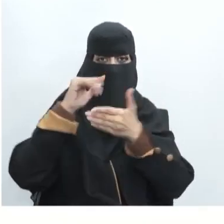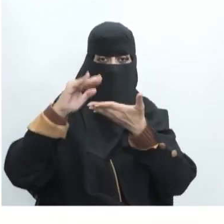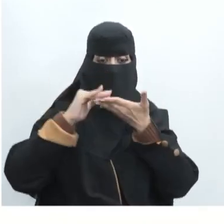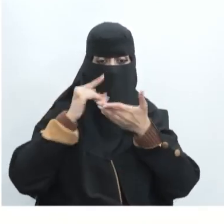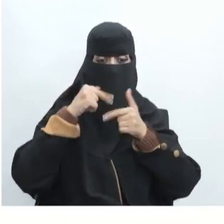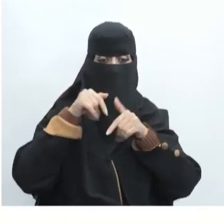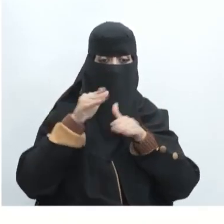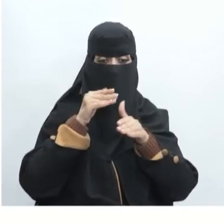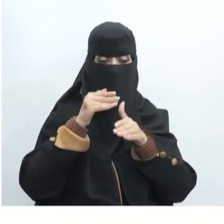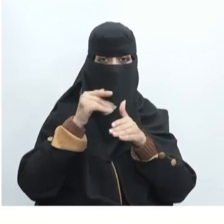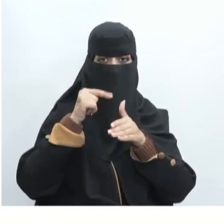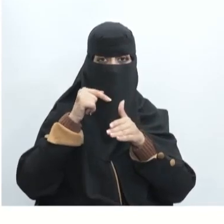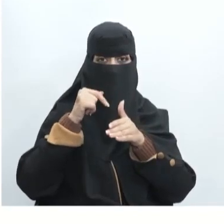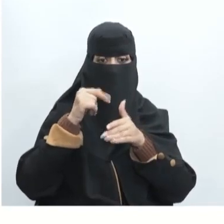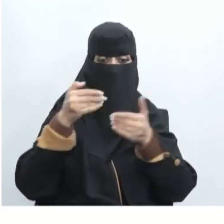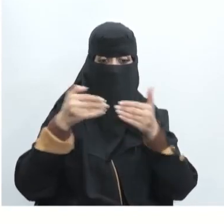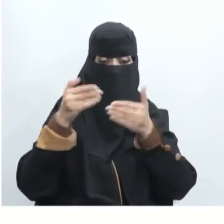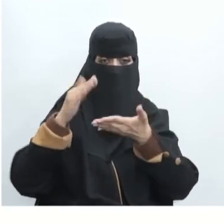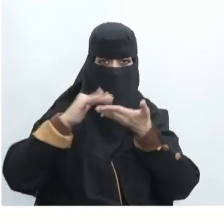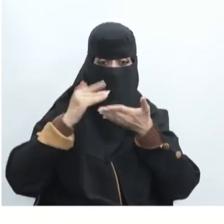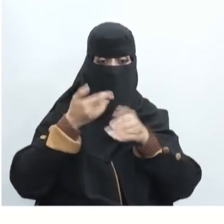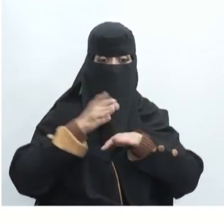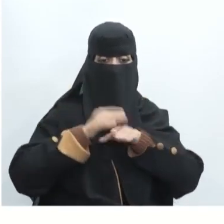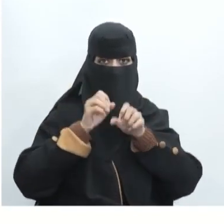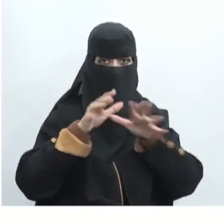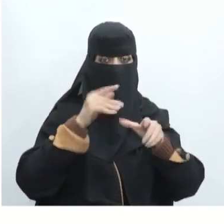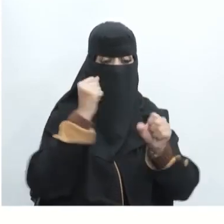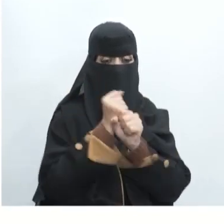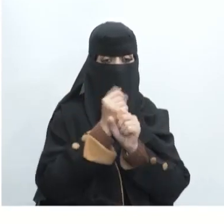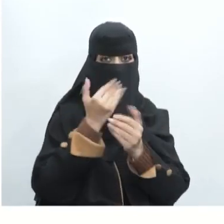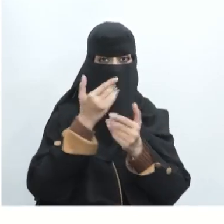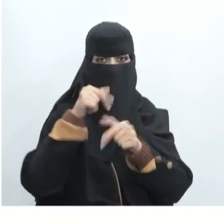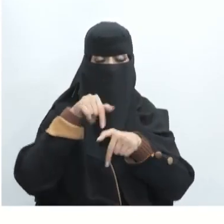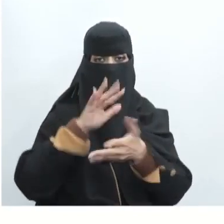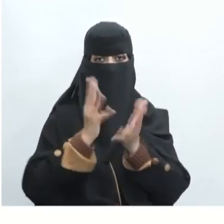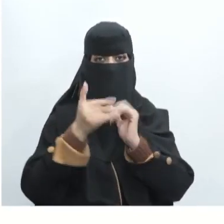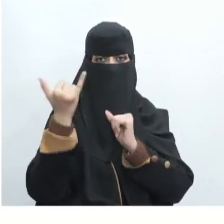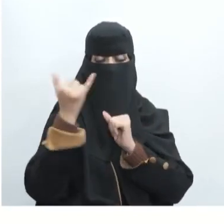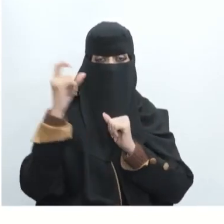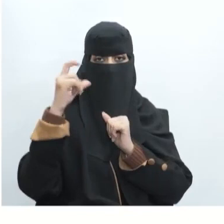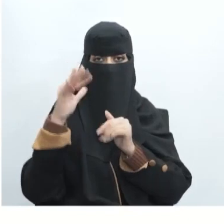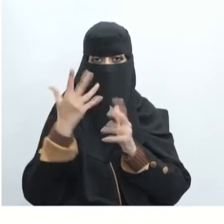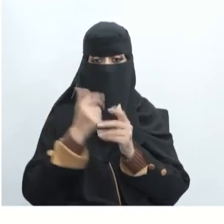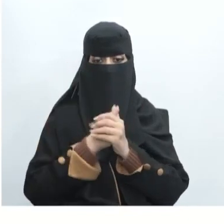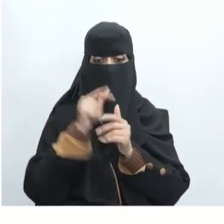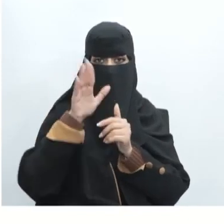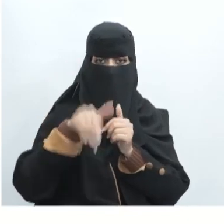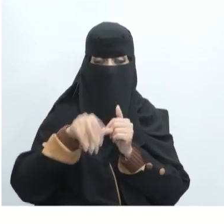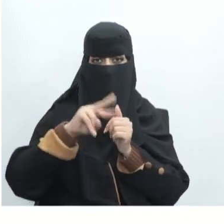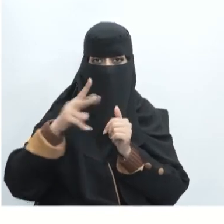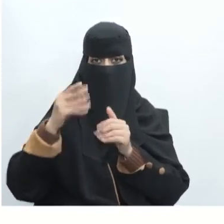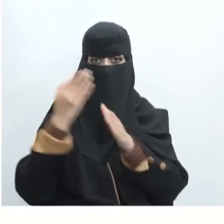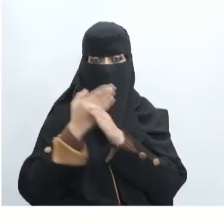التي او الاسباب التي ساعدت على انتشار البطاله في العالم العربي والاسلامي هناك عده